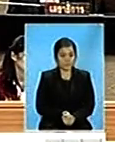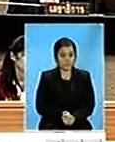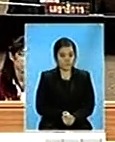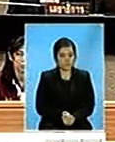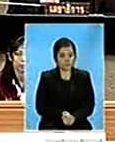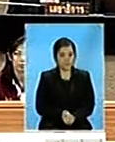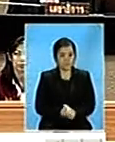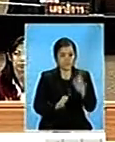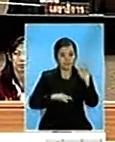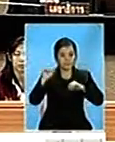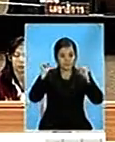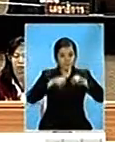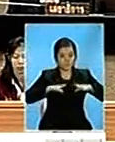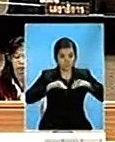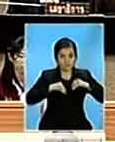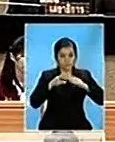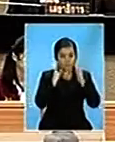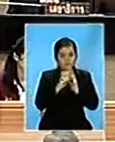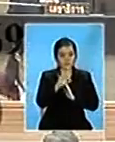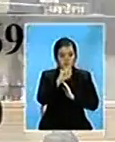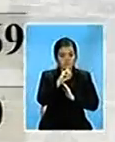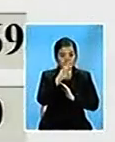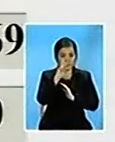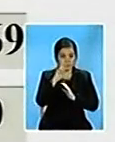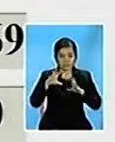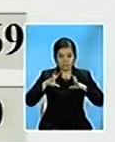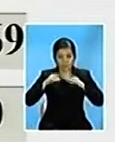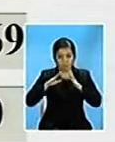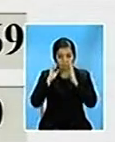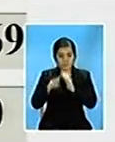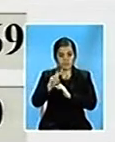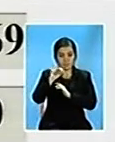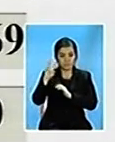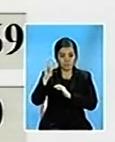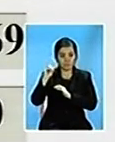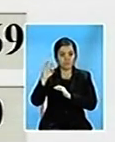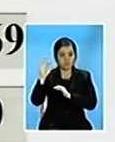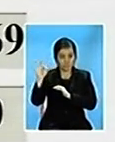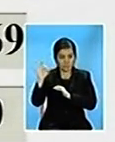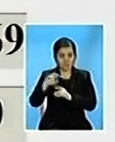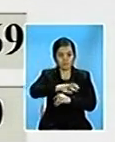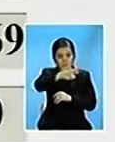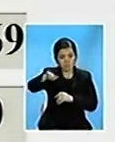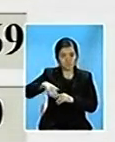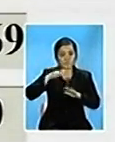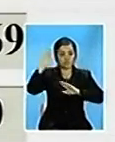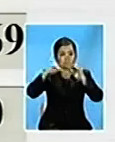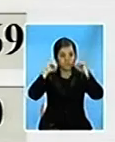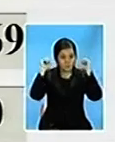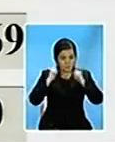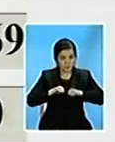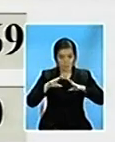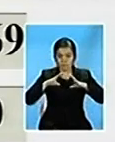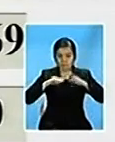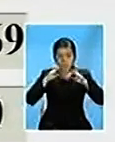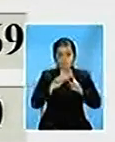มตินะครับเห็นด้วย87ครับไม่เห็นด้วย269ครับถือว่าที่ประชุมมีมติไ